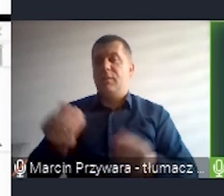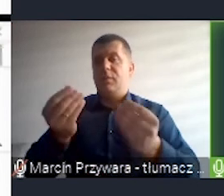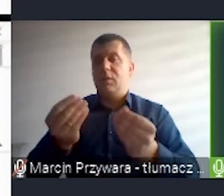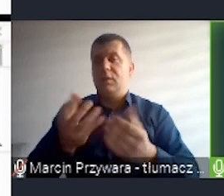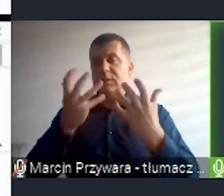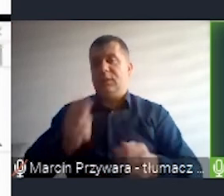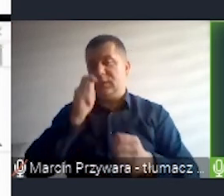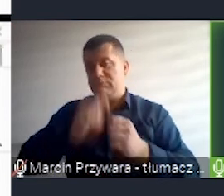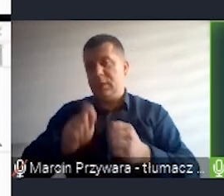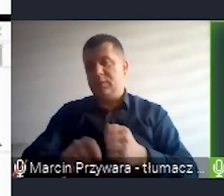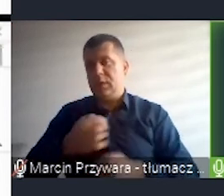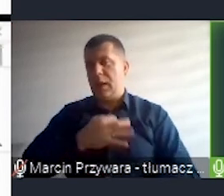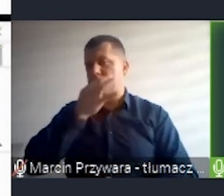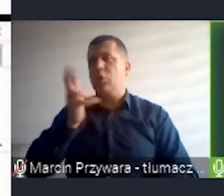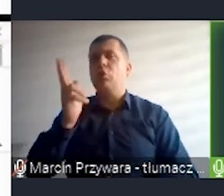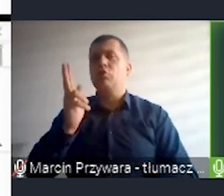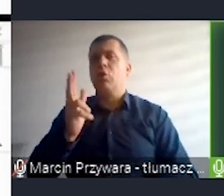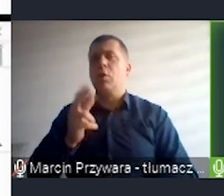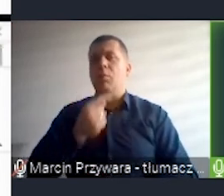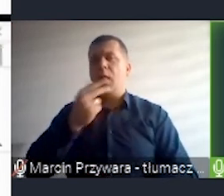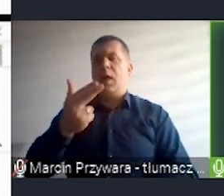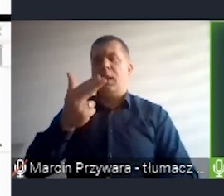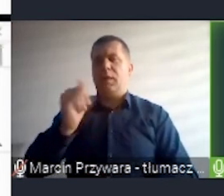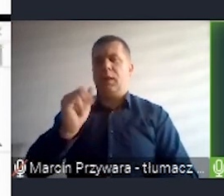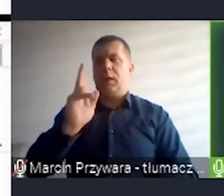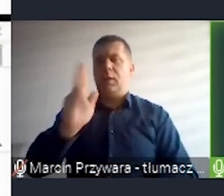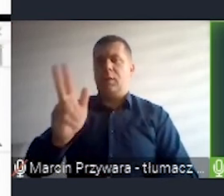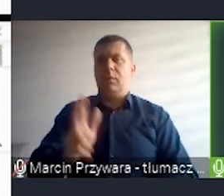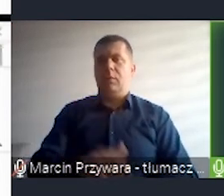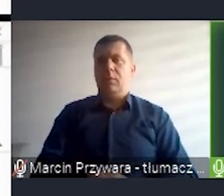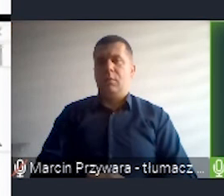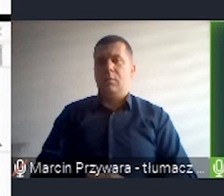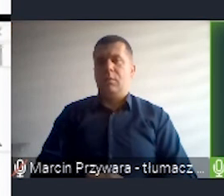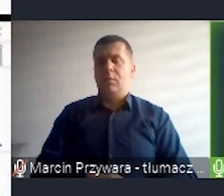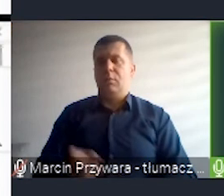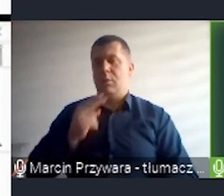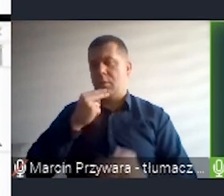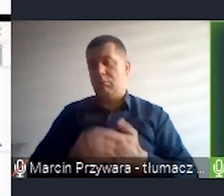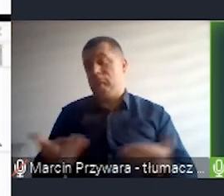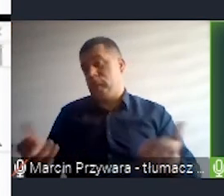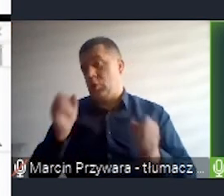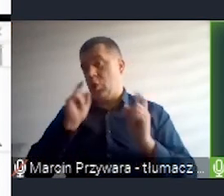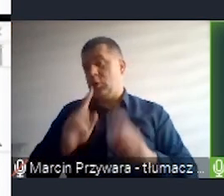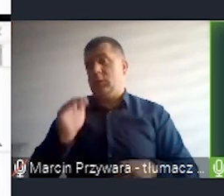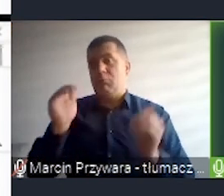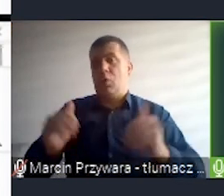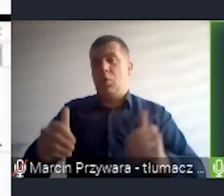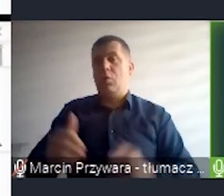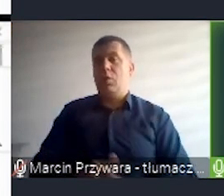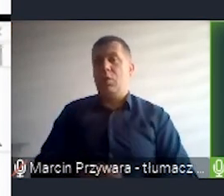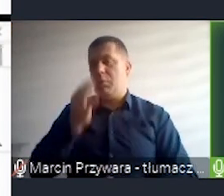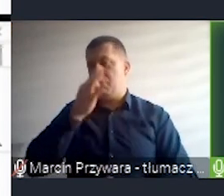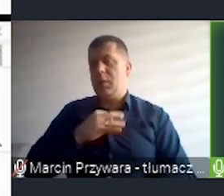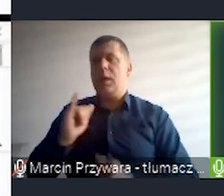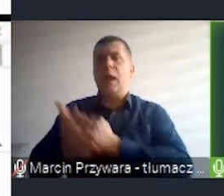finansowe chcą sprawdzać. Ja pytam, kto? A ona mówi Najwyższa Izba Kontroli. Odpowiadam, że oczywiście mogą, więc ona pyta mnie